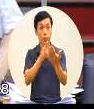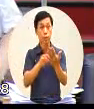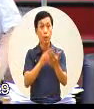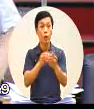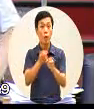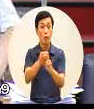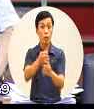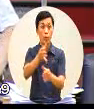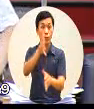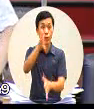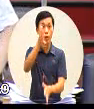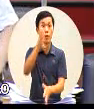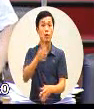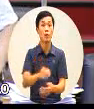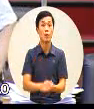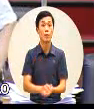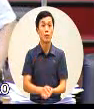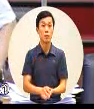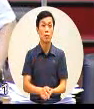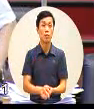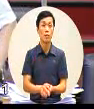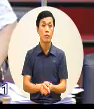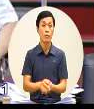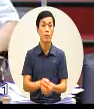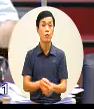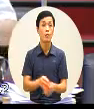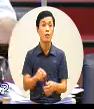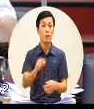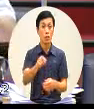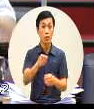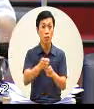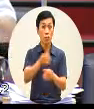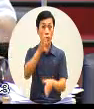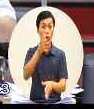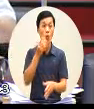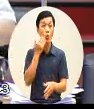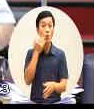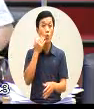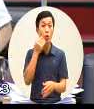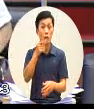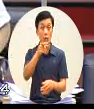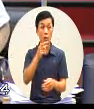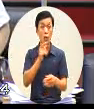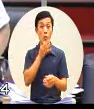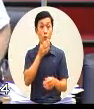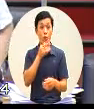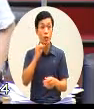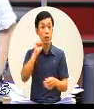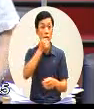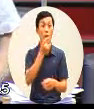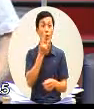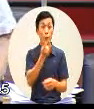净方为道，退步原来是向前。啊，用台语你读过吗？